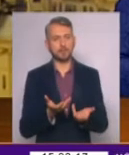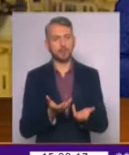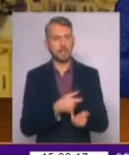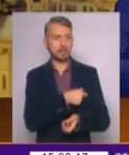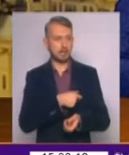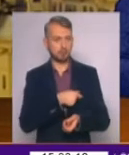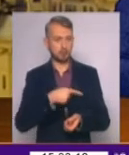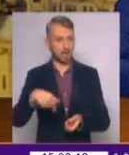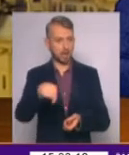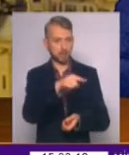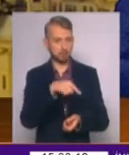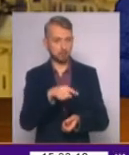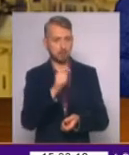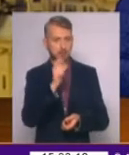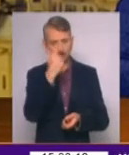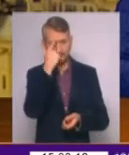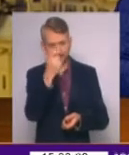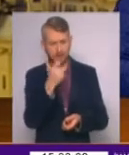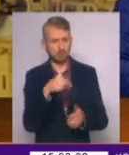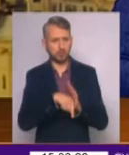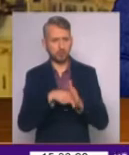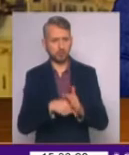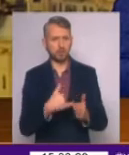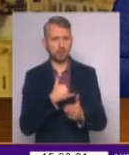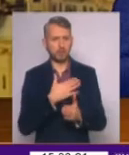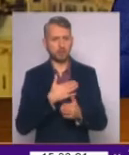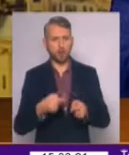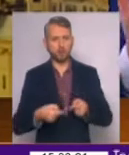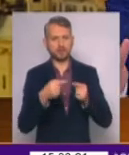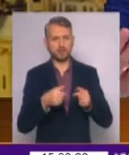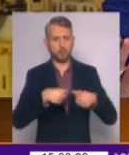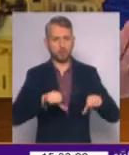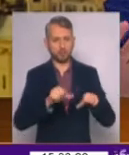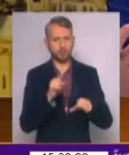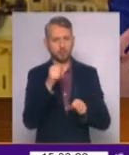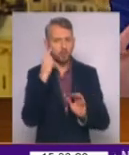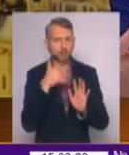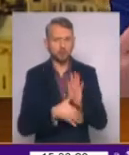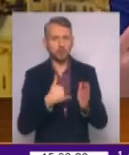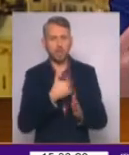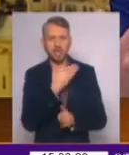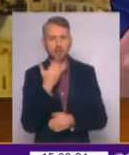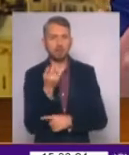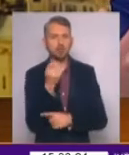депутатам дати сигнал, ну, по суті, у нас опозиційна комісія, тому що у нас, щоб ви зрозуміли, немає навіть